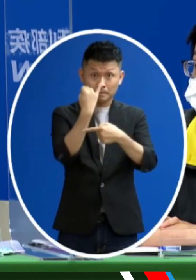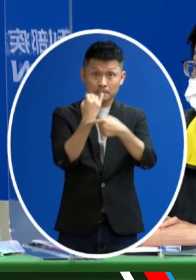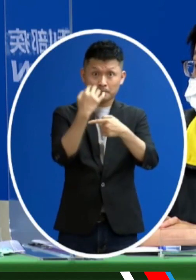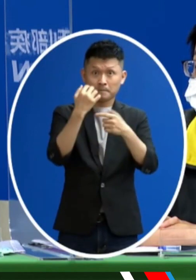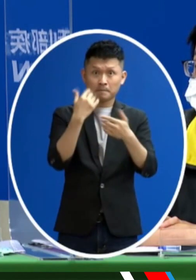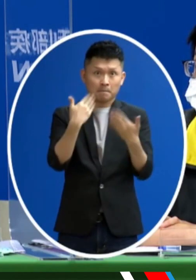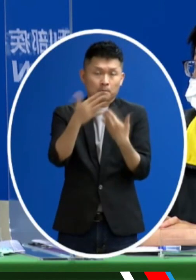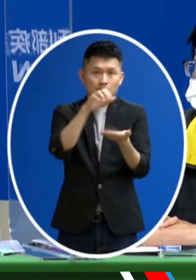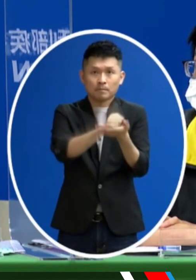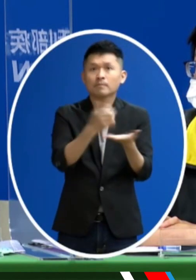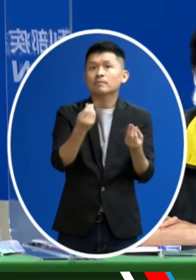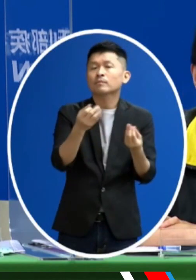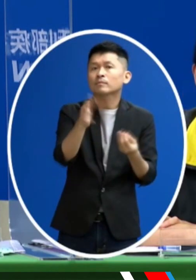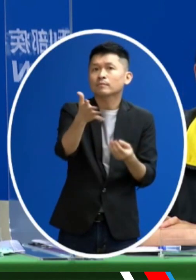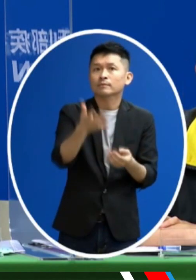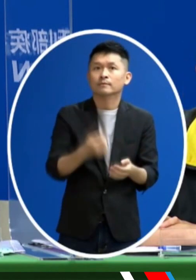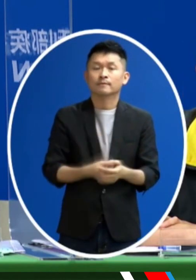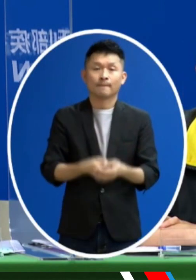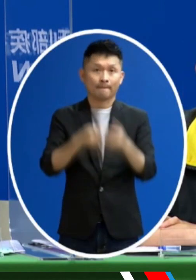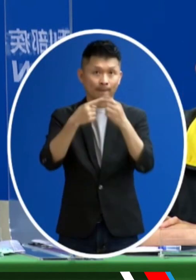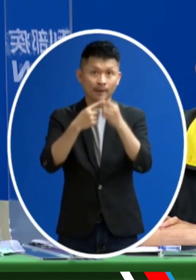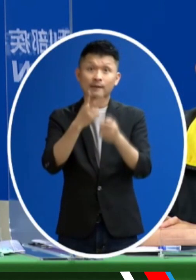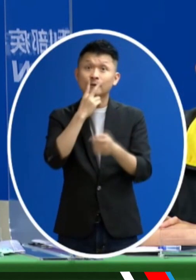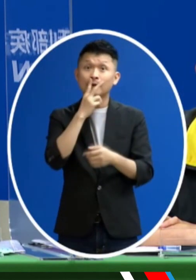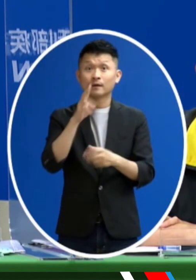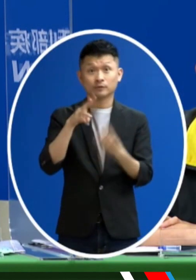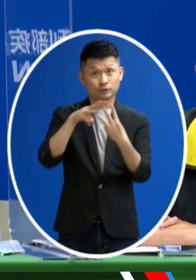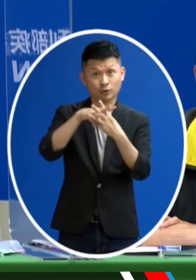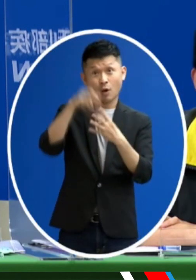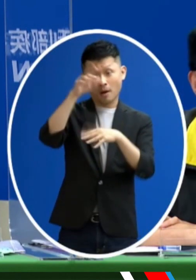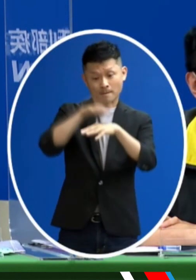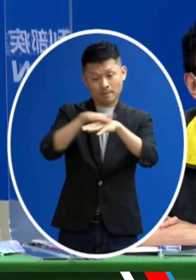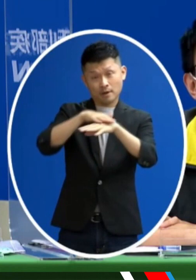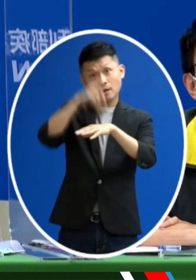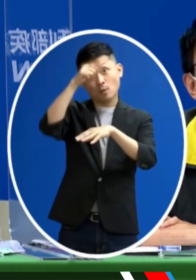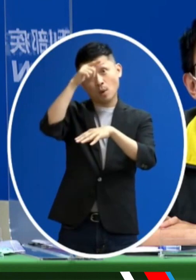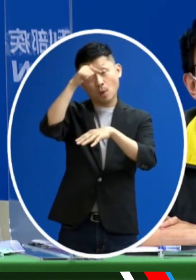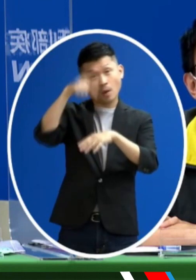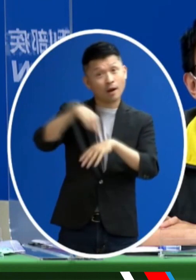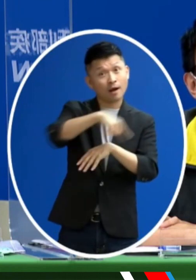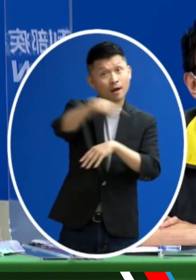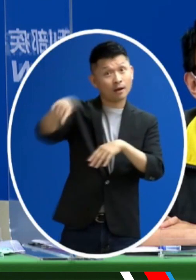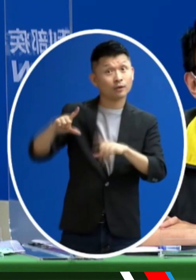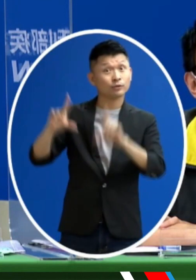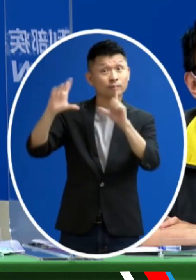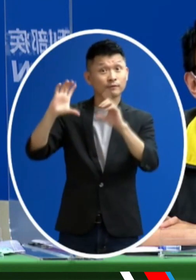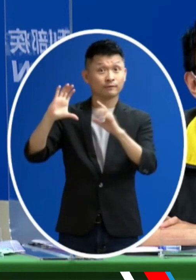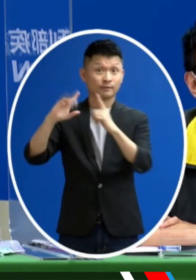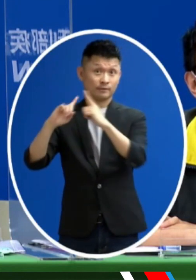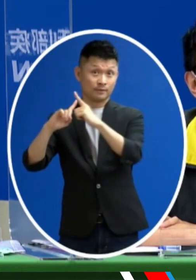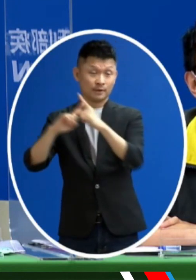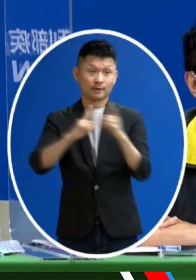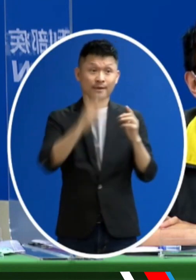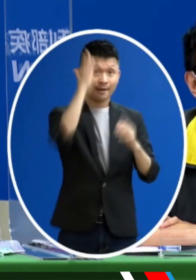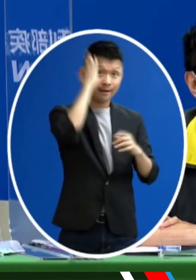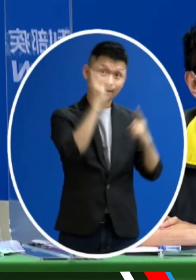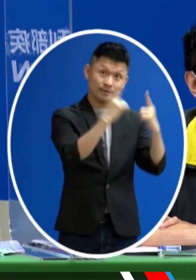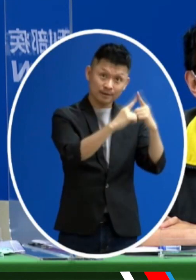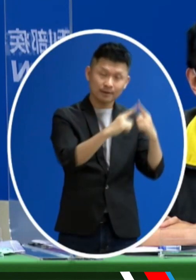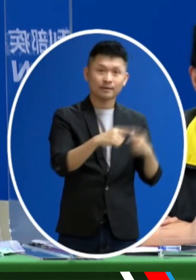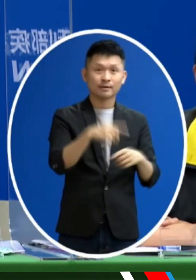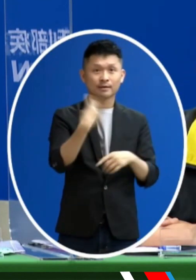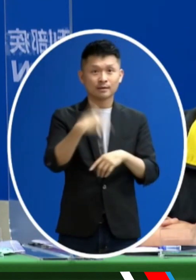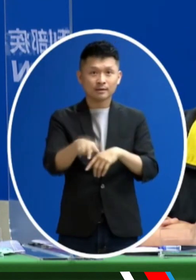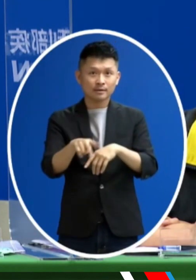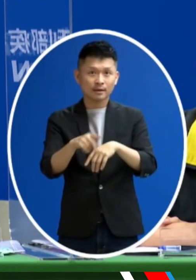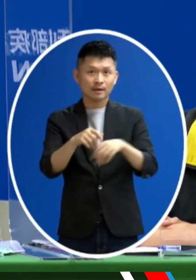两个因素。第一个因素就是亚洲人，尤其是东方人，我们发生率是比黑人还有拉丁裔